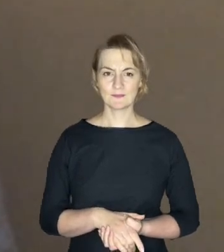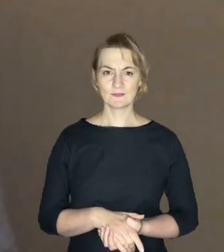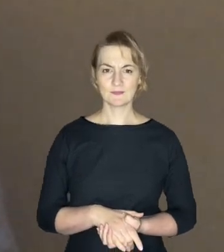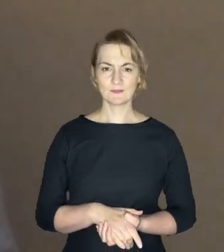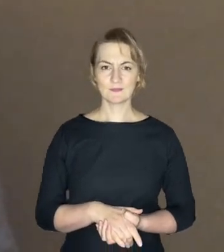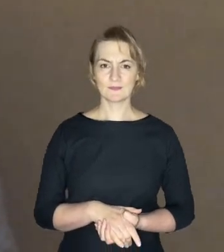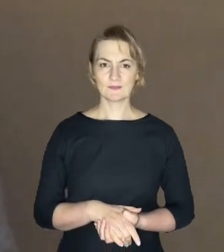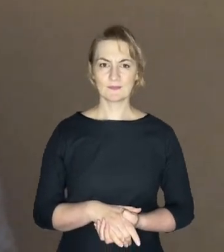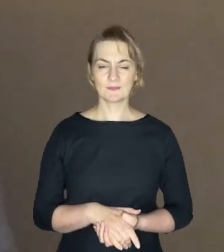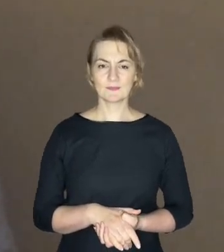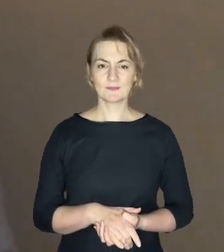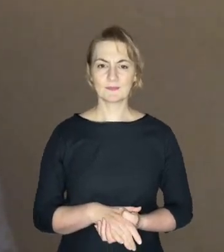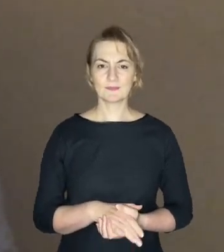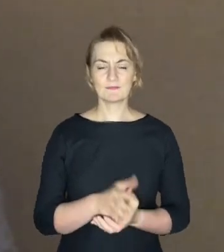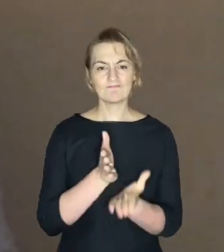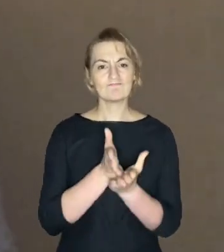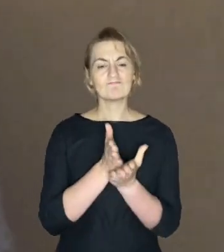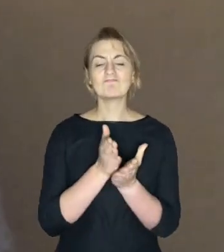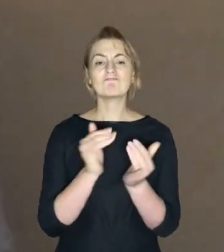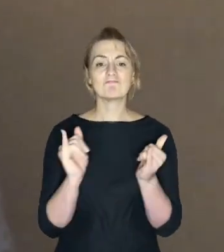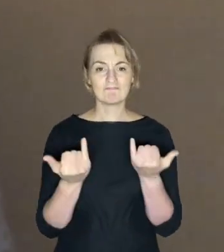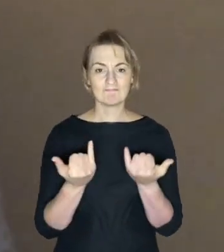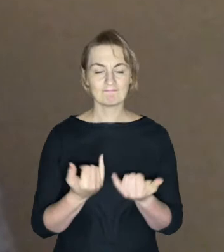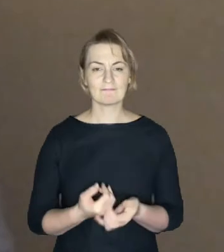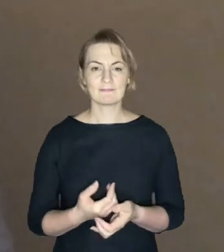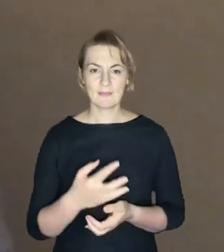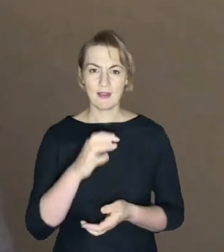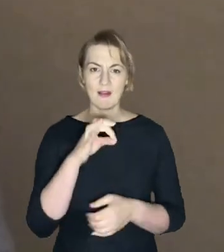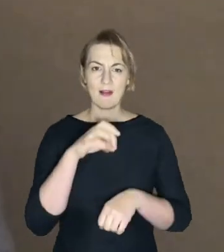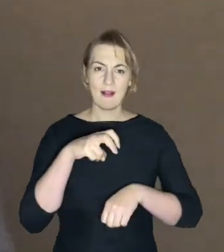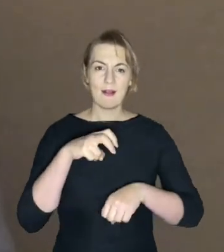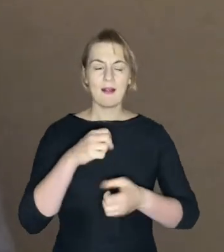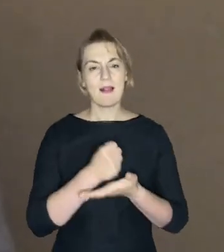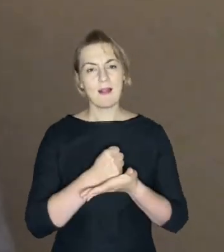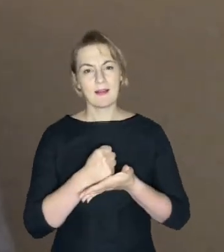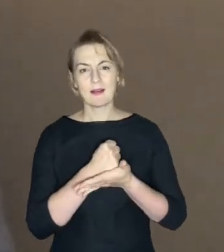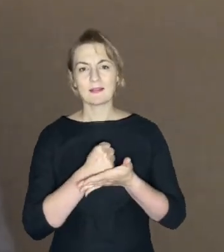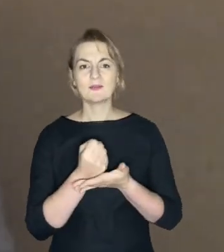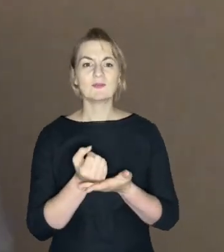najlepszym lekarstwem na lęk, chociaż to oczywiście